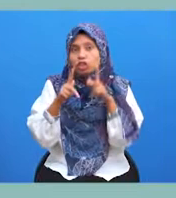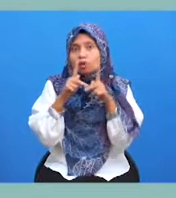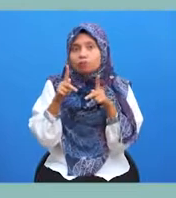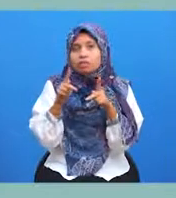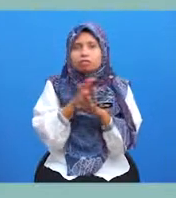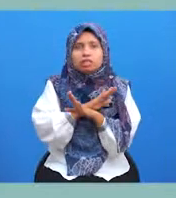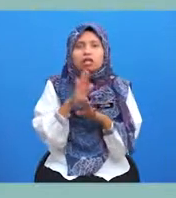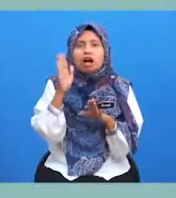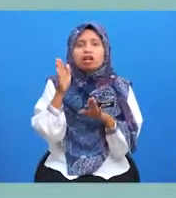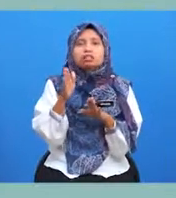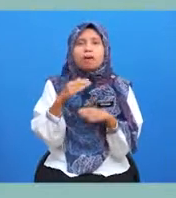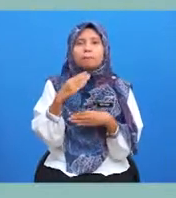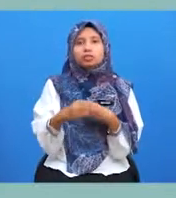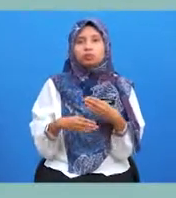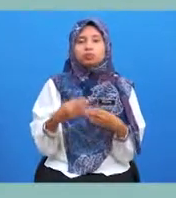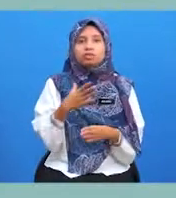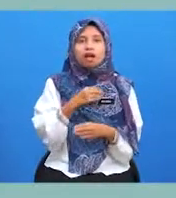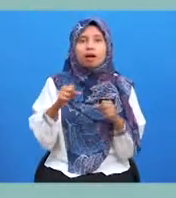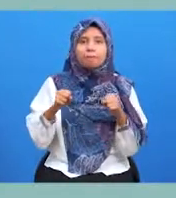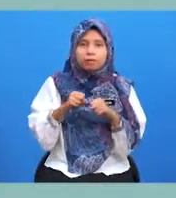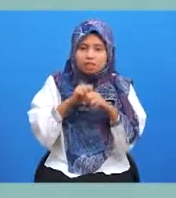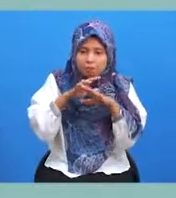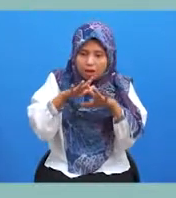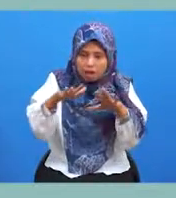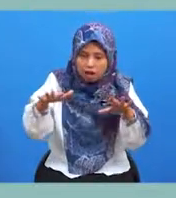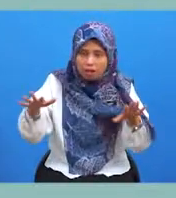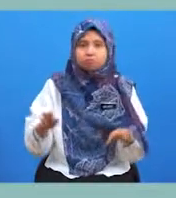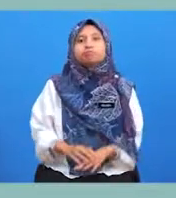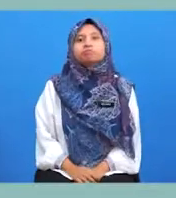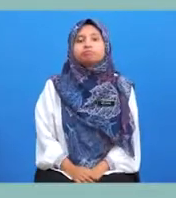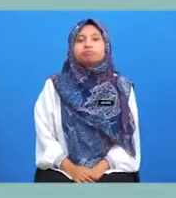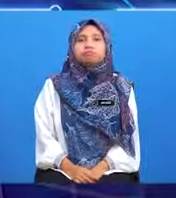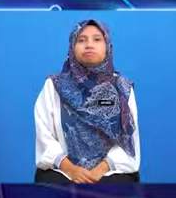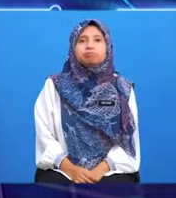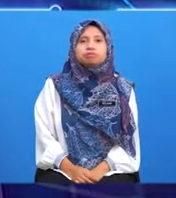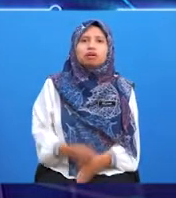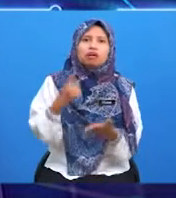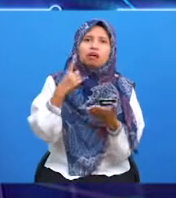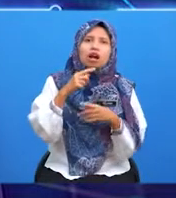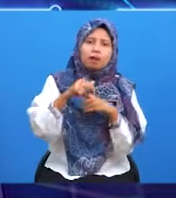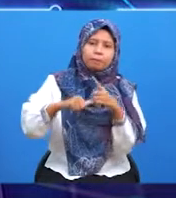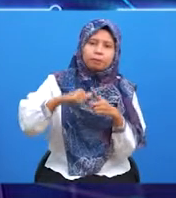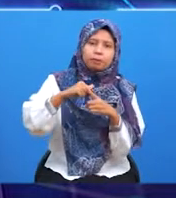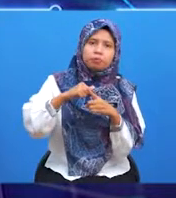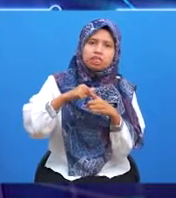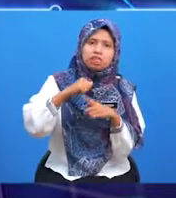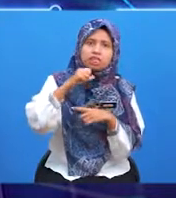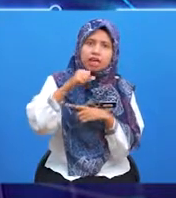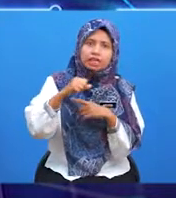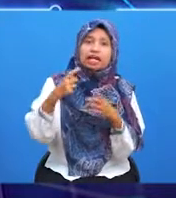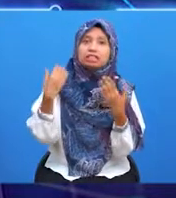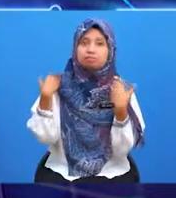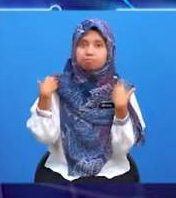teknologi komunikasi tidak akan maju dan tidak berkembang. Apabila situasi